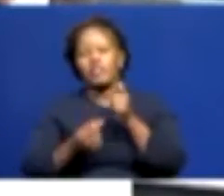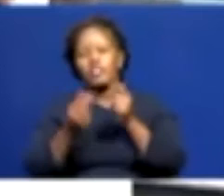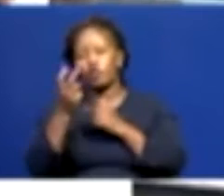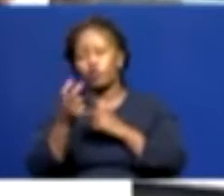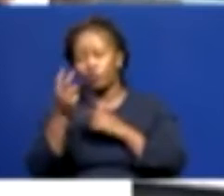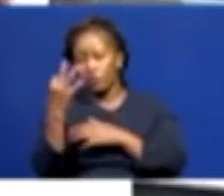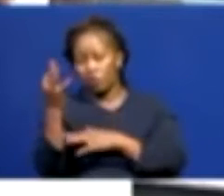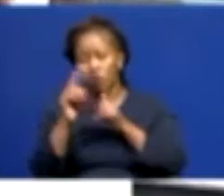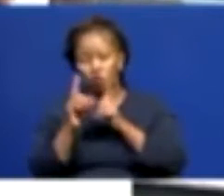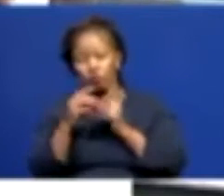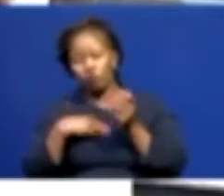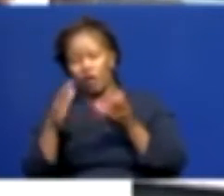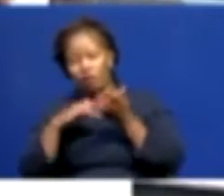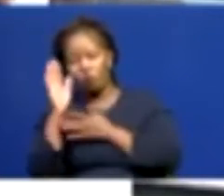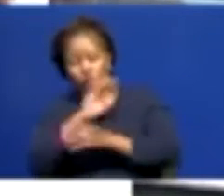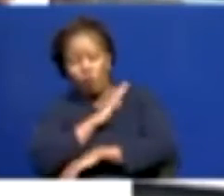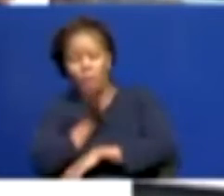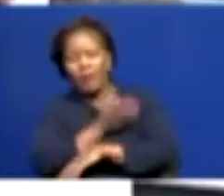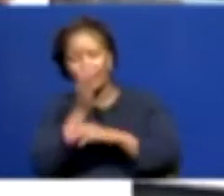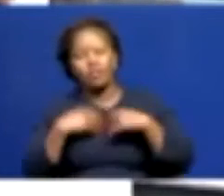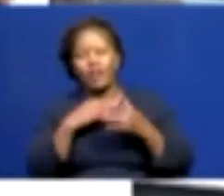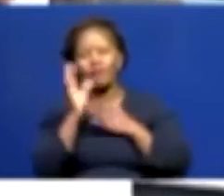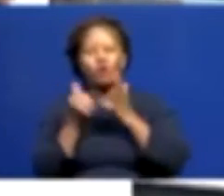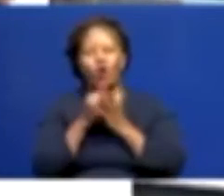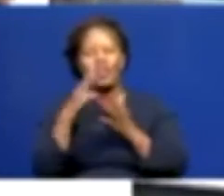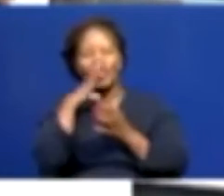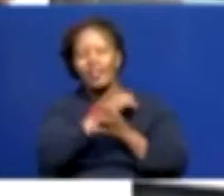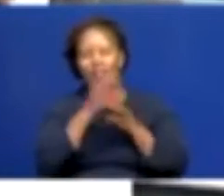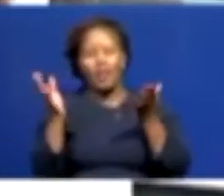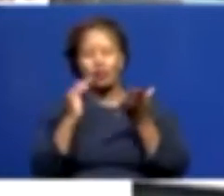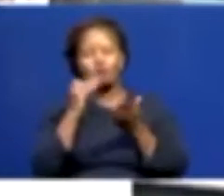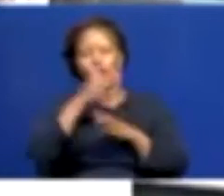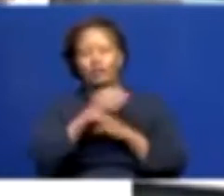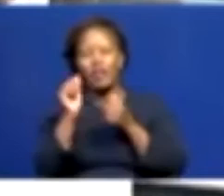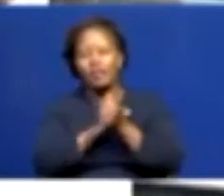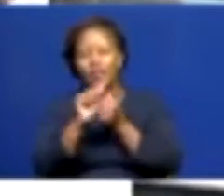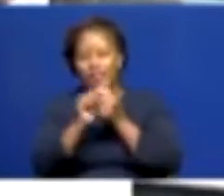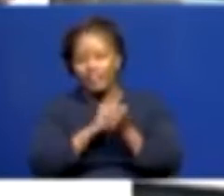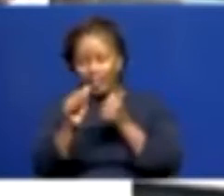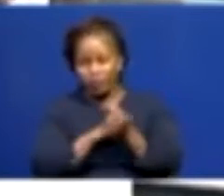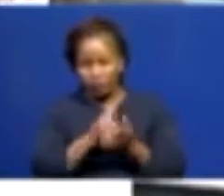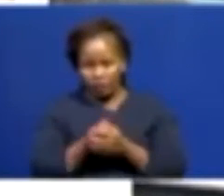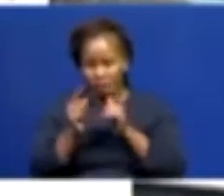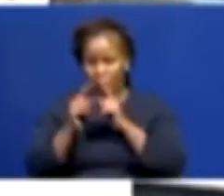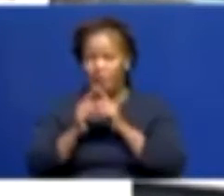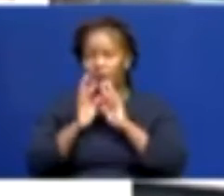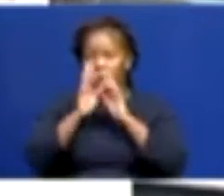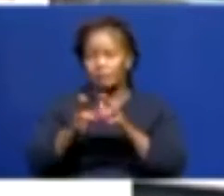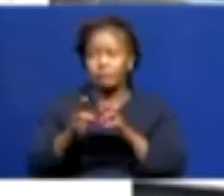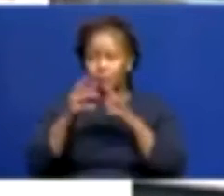kituo hicho mamlaka ya kuweka vikwazo kwa makosa ya mapato kutokana na uhalifu. Na kama anavyoripoti Abdiaziz